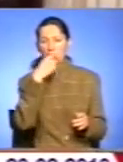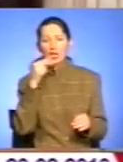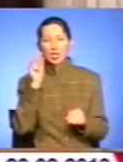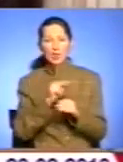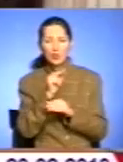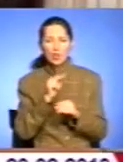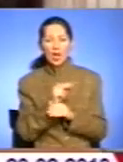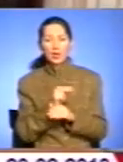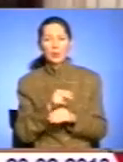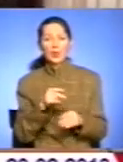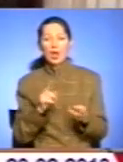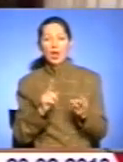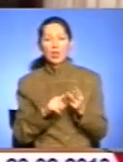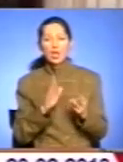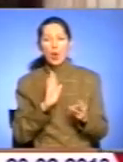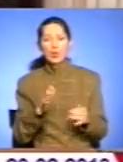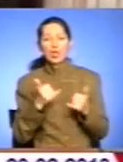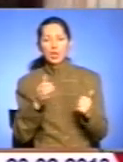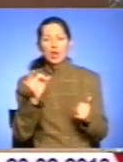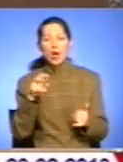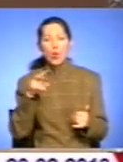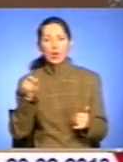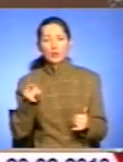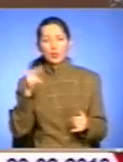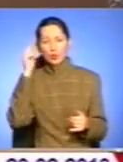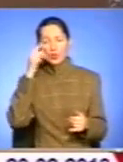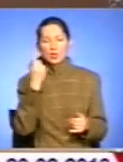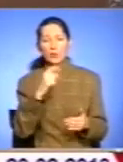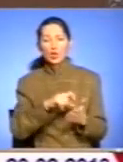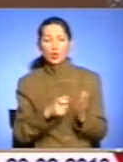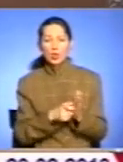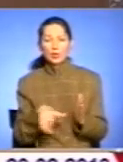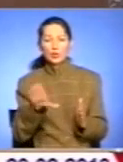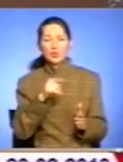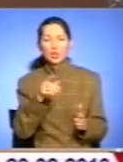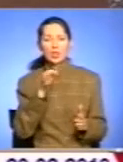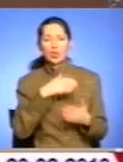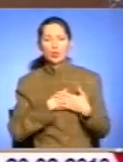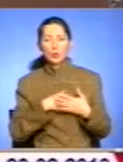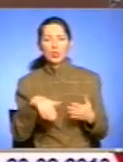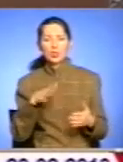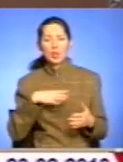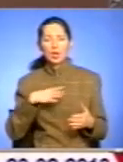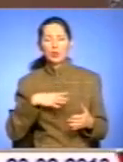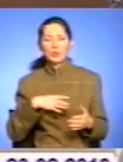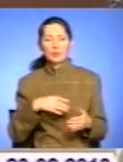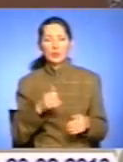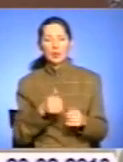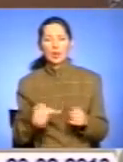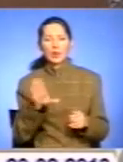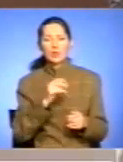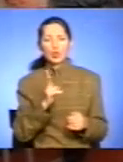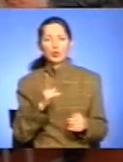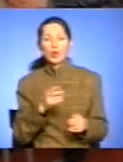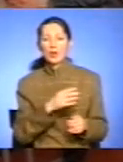нашому закладі, тому всі її люблять і всі її чекають. Кошти небайдужі можуть покласти у скриньку у школі-колегіумі патріарха Йосипа